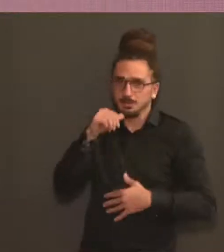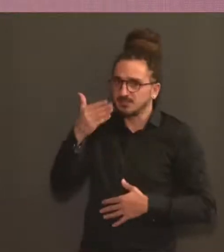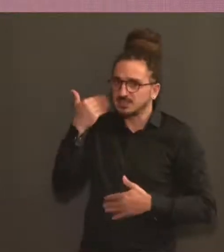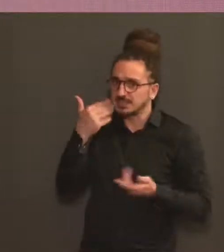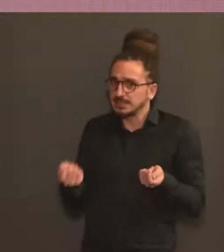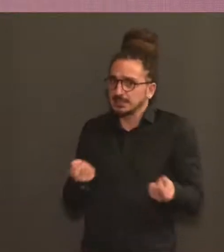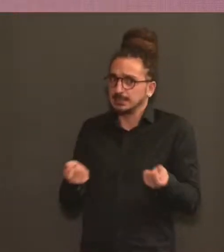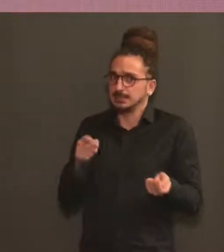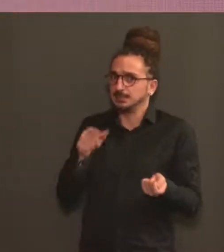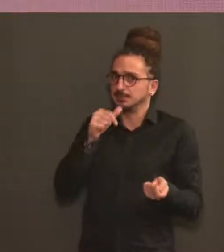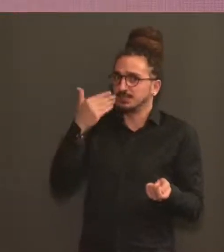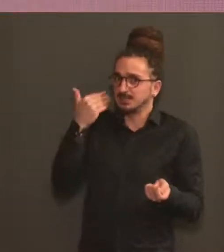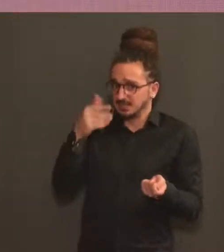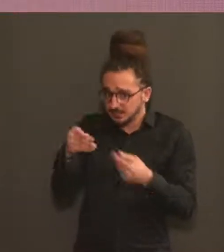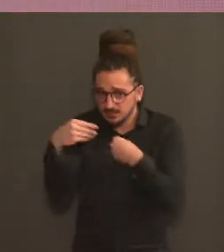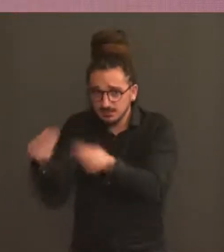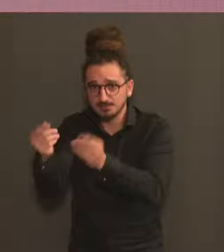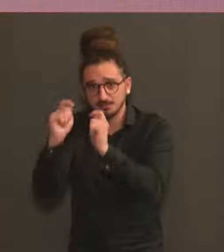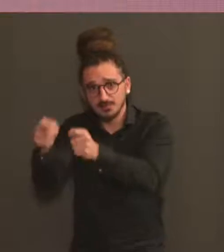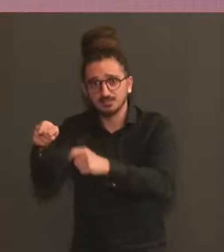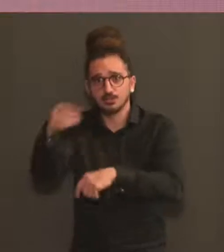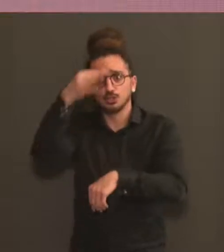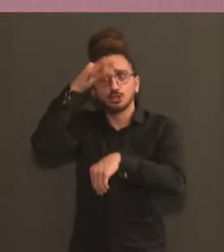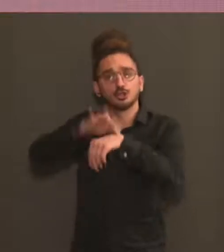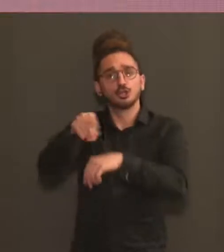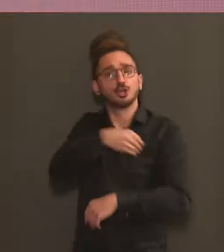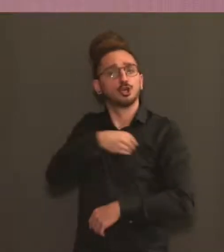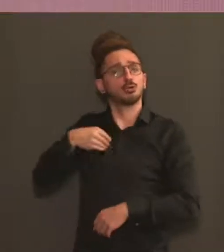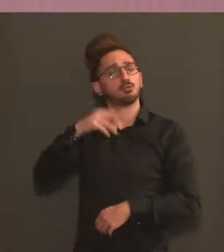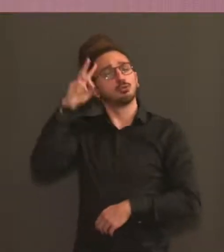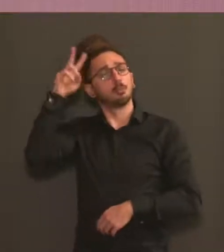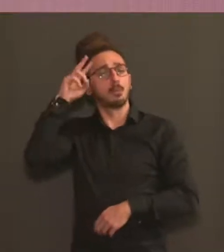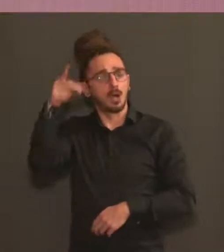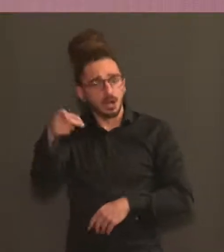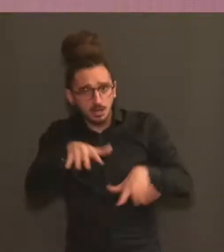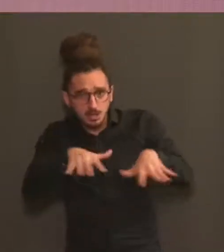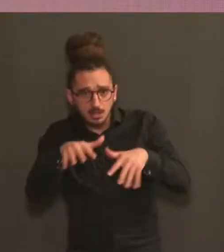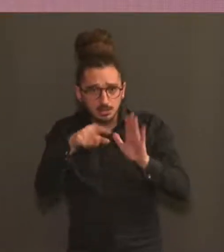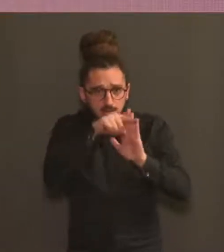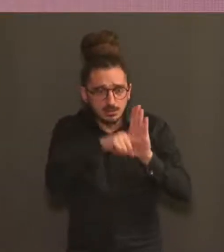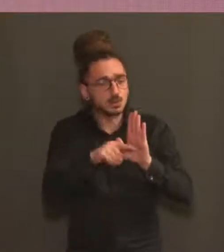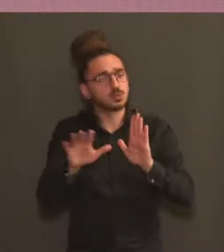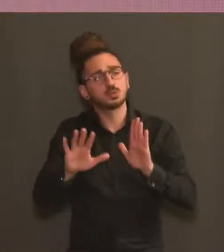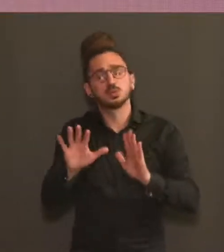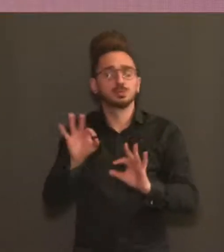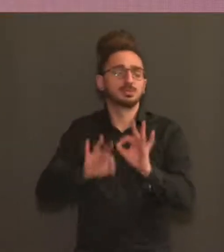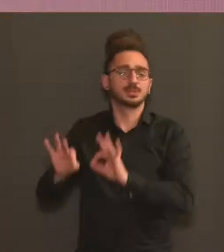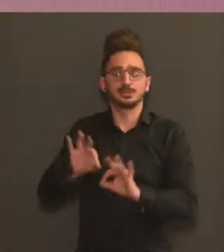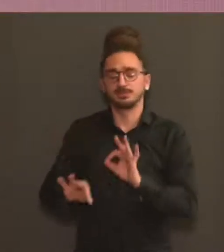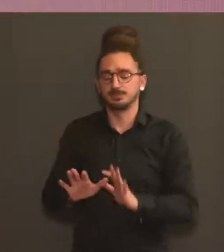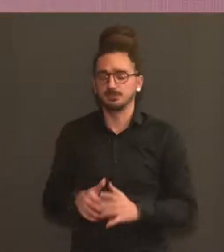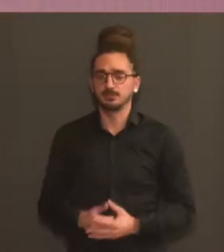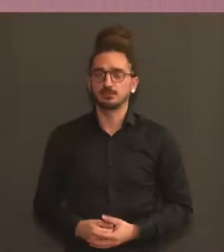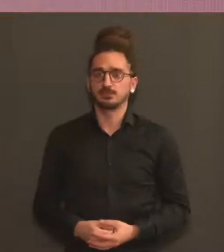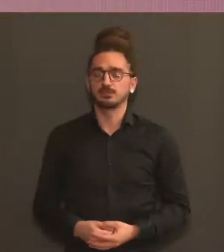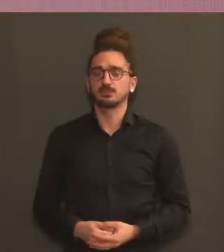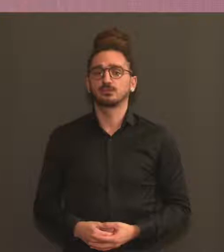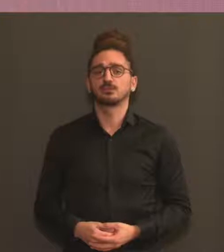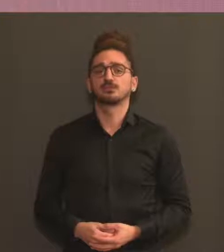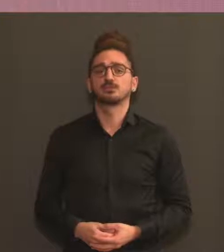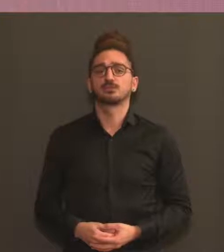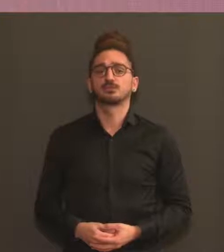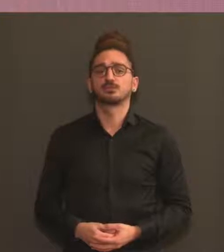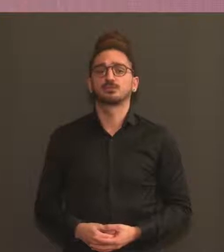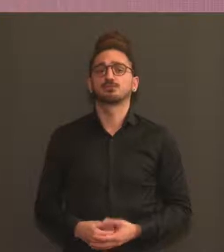les remarques qui sont formulées. Pour autant, face à la situation inédite à laquelle